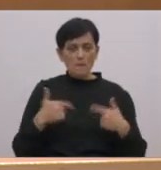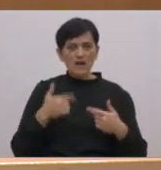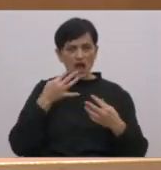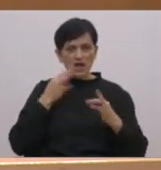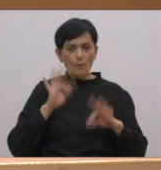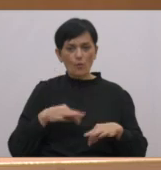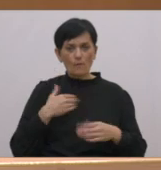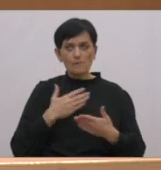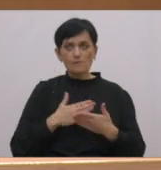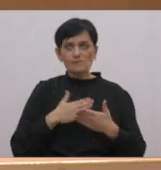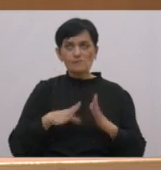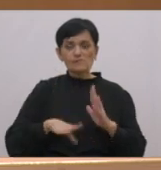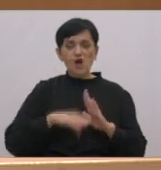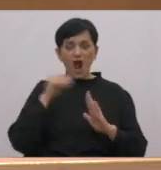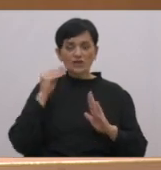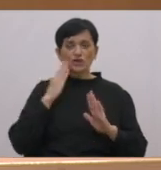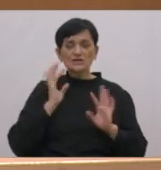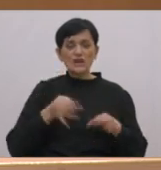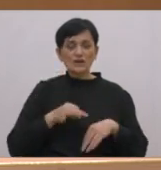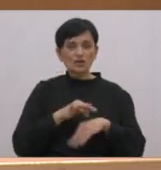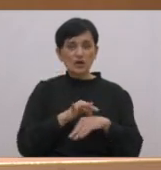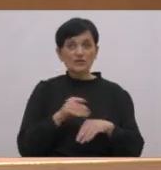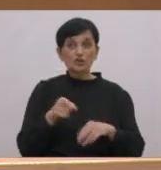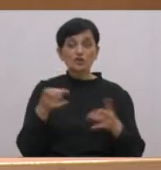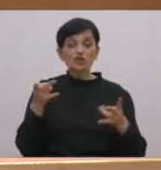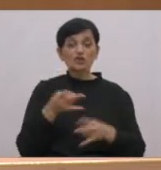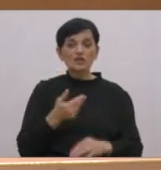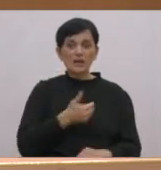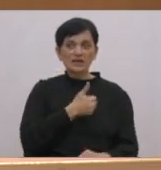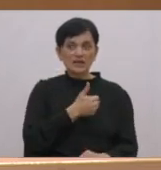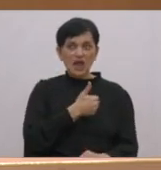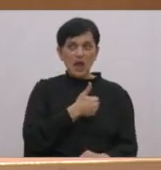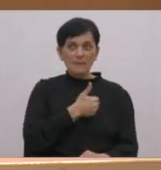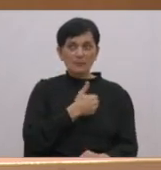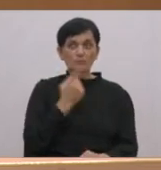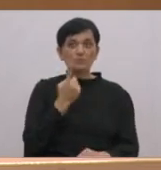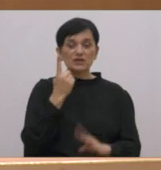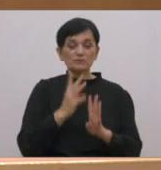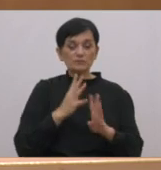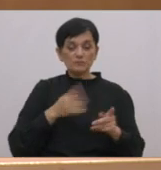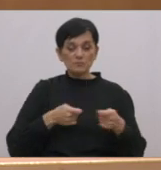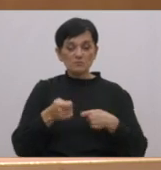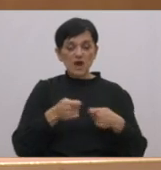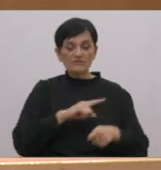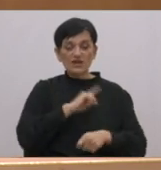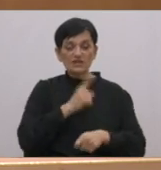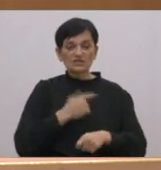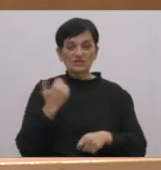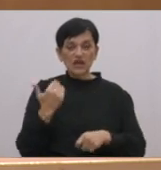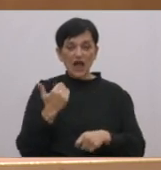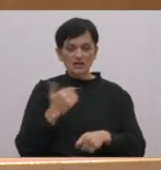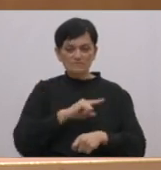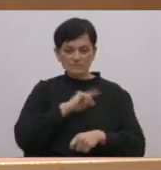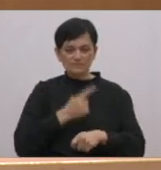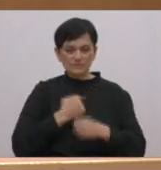გამოცდილება არჩევნების სამართლიანად ჩატარება. ამას ჭირდება ნება და უპირველესად მართველი ძალის ნება, მტკიცე.